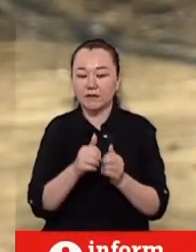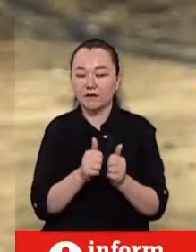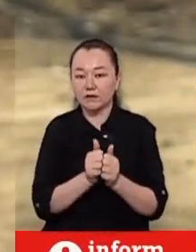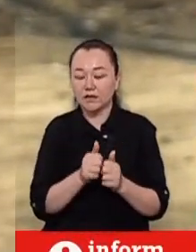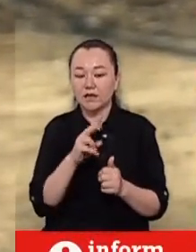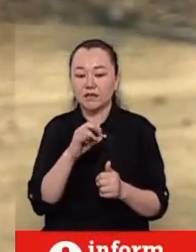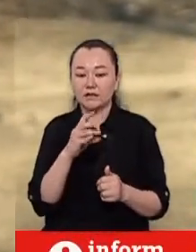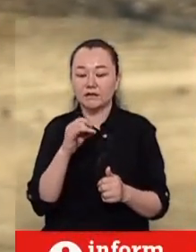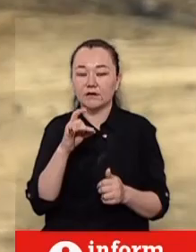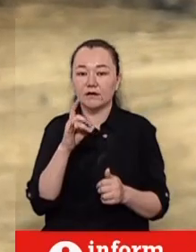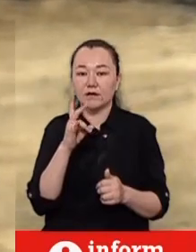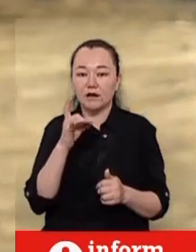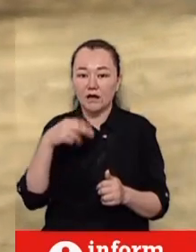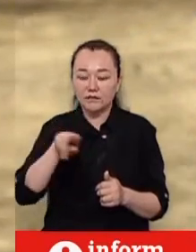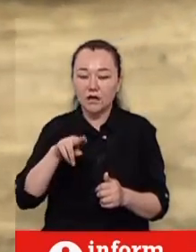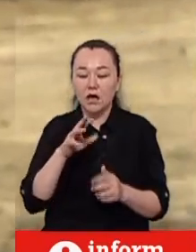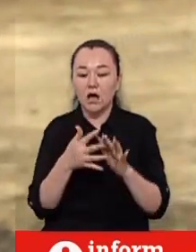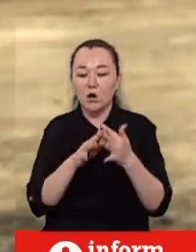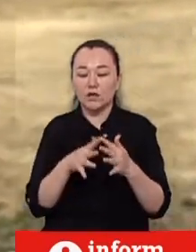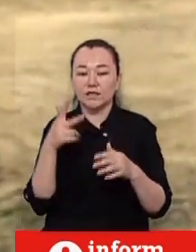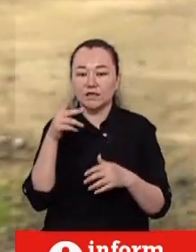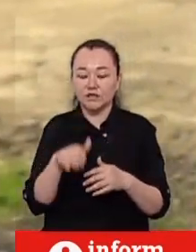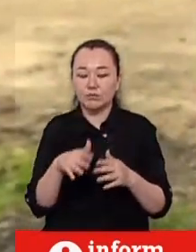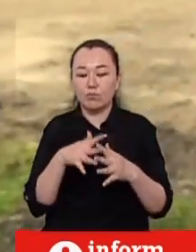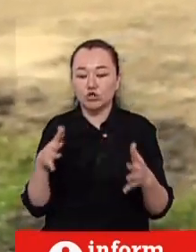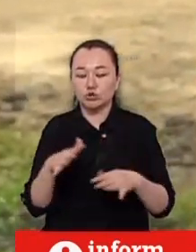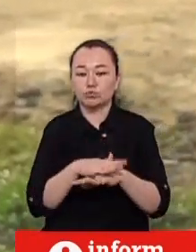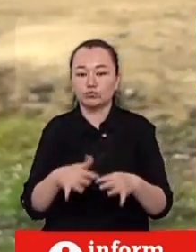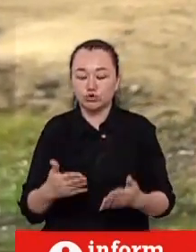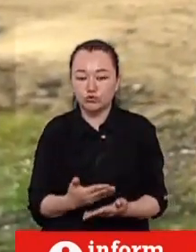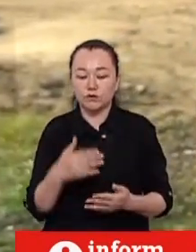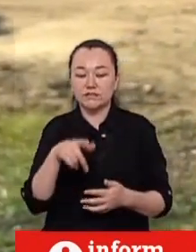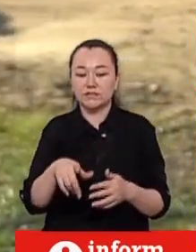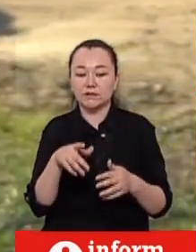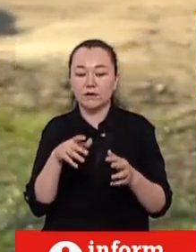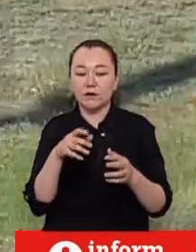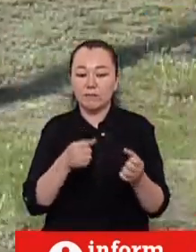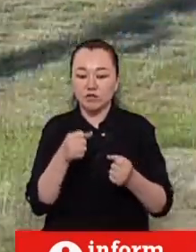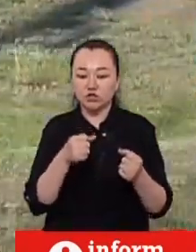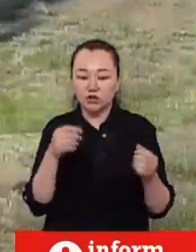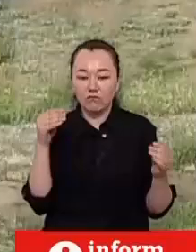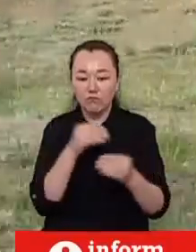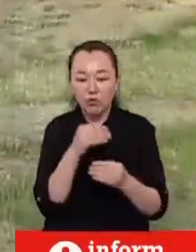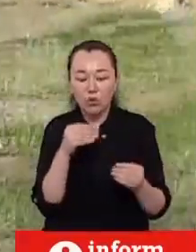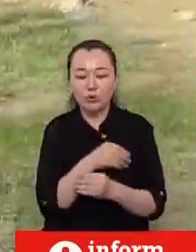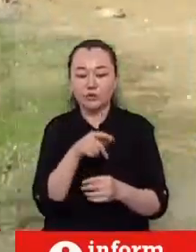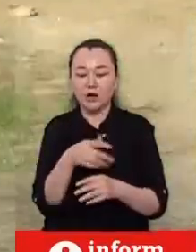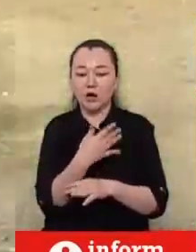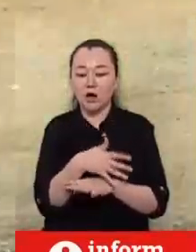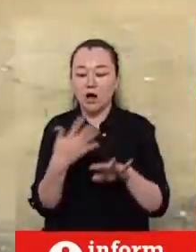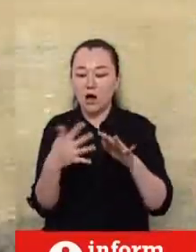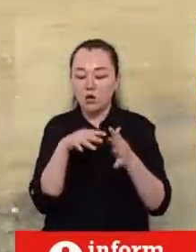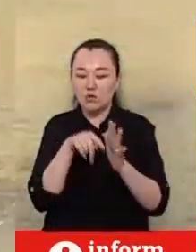орналасқан Ленинградская ауылы. Мұнда 3000-ға жуық тұрғын тұрады. Көріп тұрғандарыңыздай, бұл көлік жүретін жол. Алайда ауылдың ішіндегі